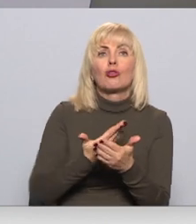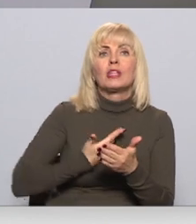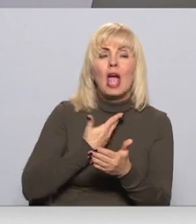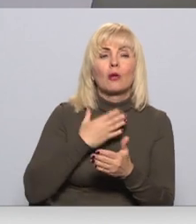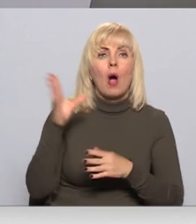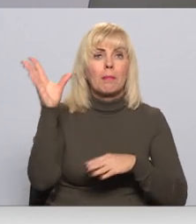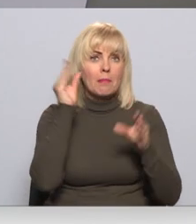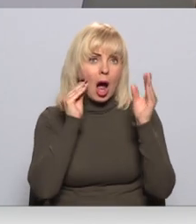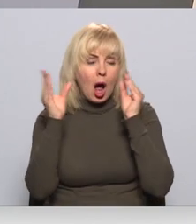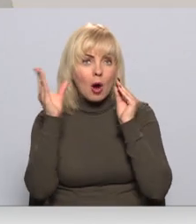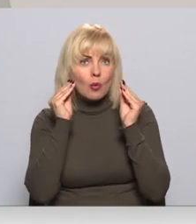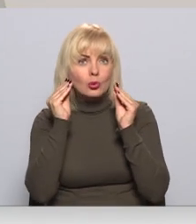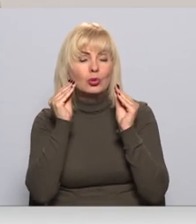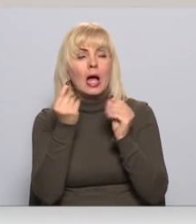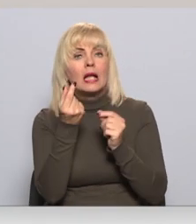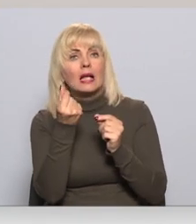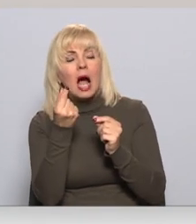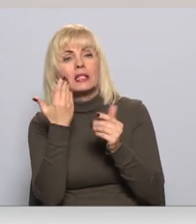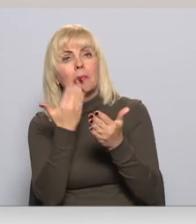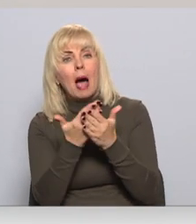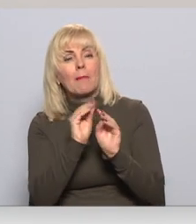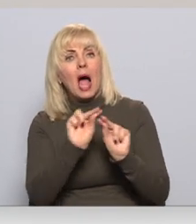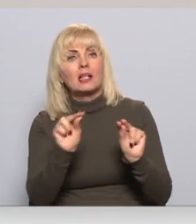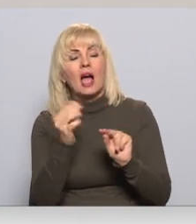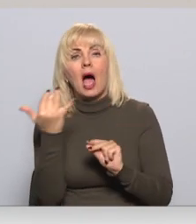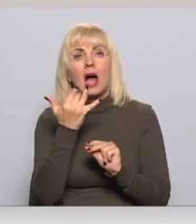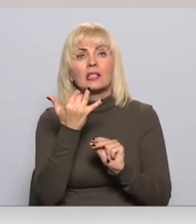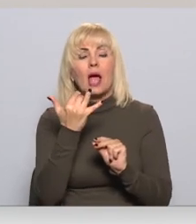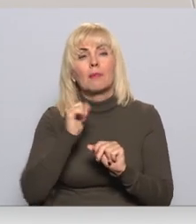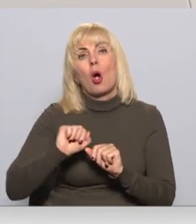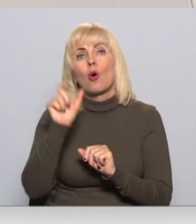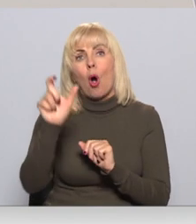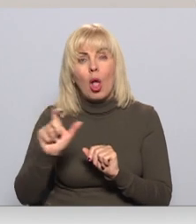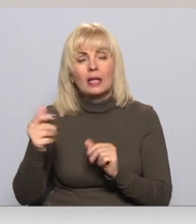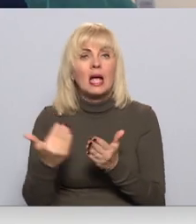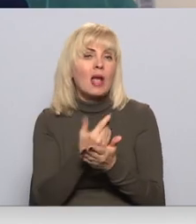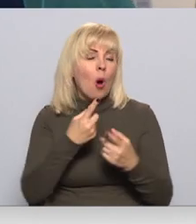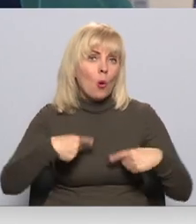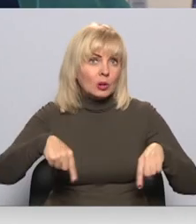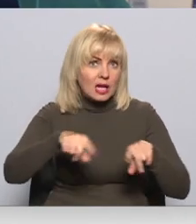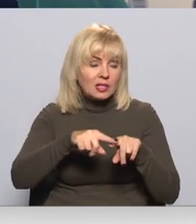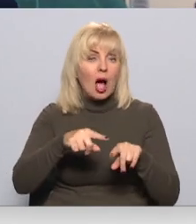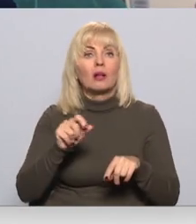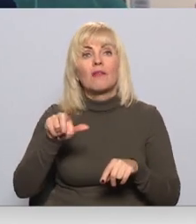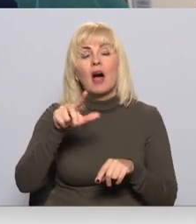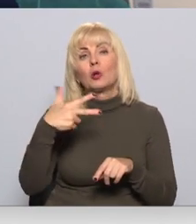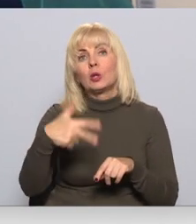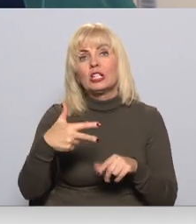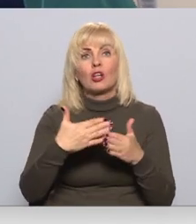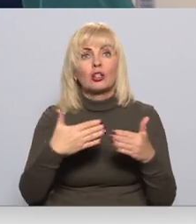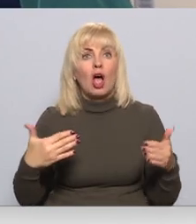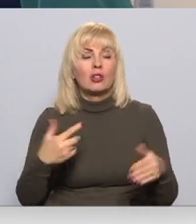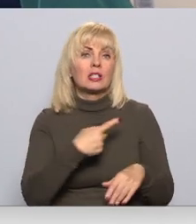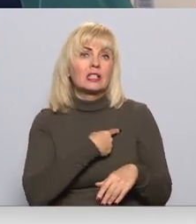apgūt, padomus sniedz un knifus rāda ārzemju kolēģi. Jaunajā hibrīda operācijas zālē varēs veikt vairāk nekā 30 dažādas